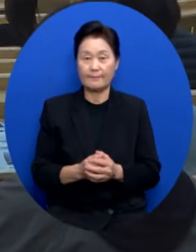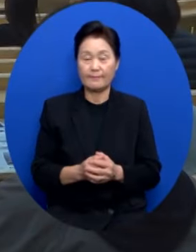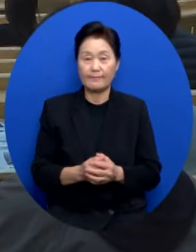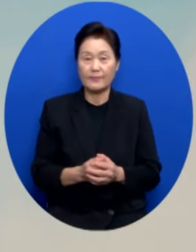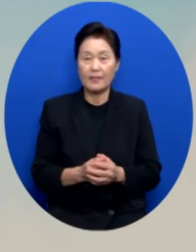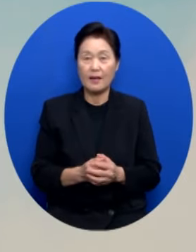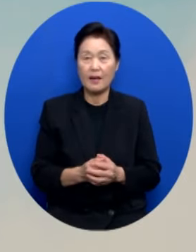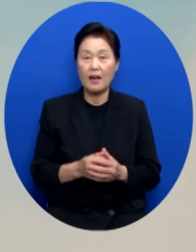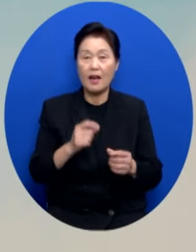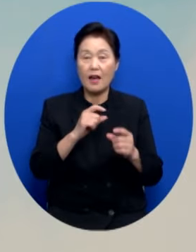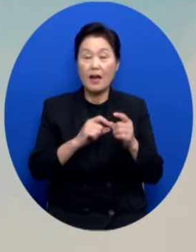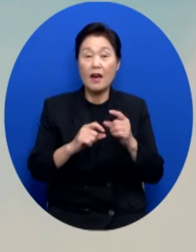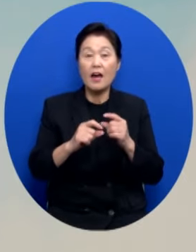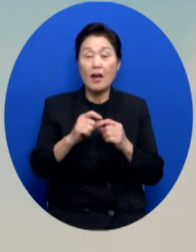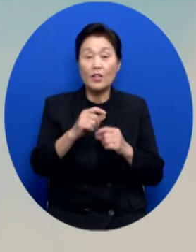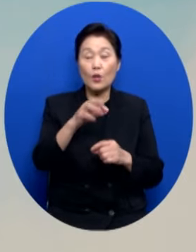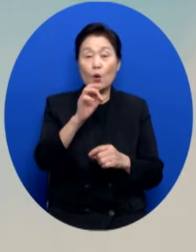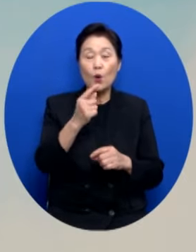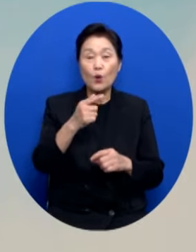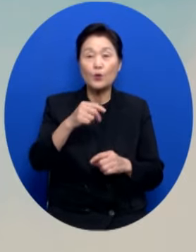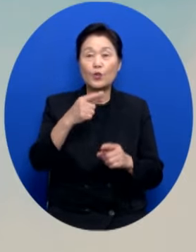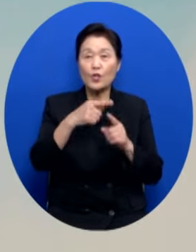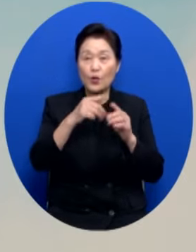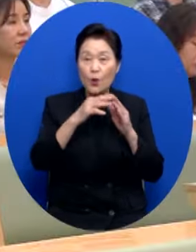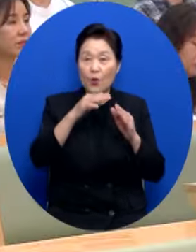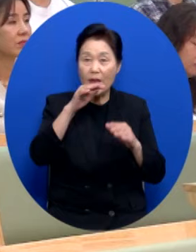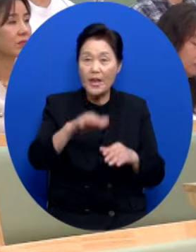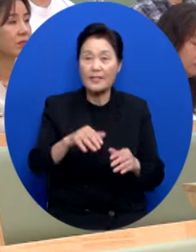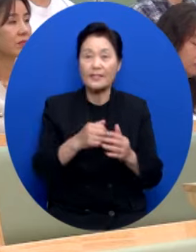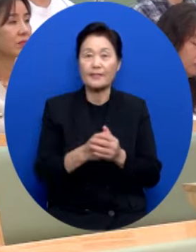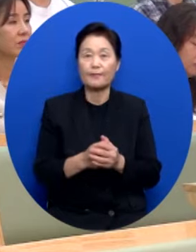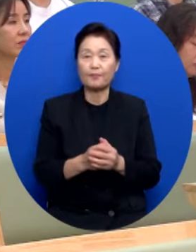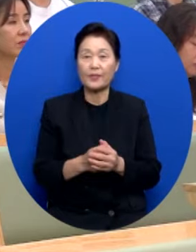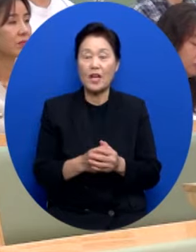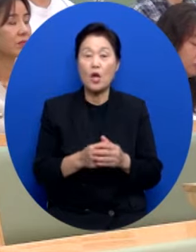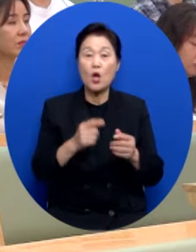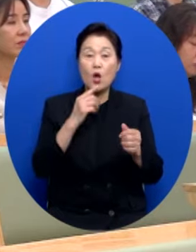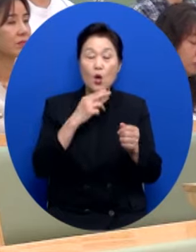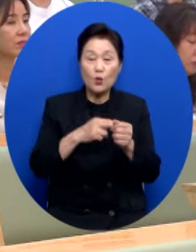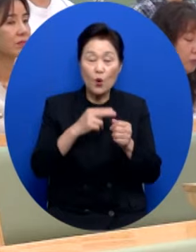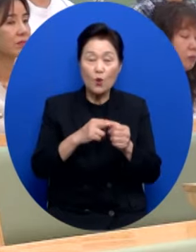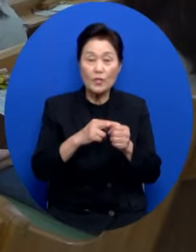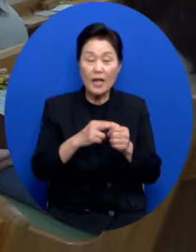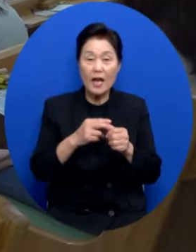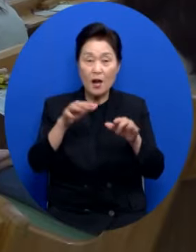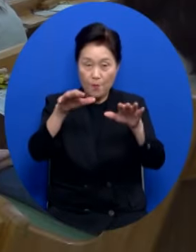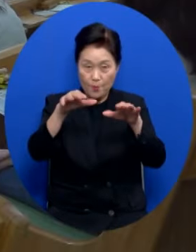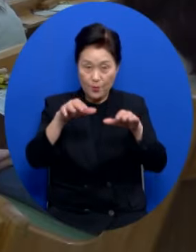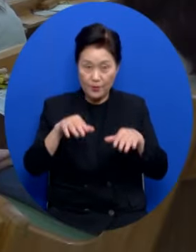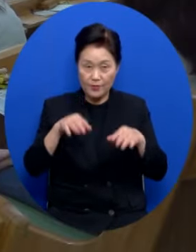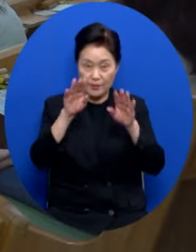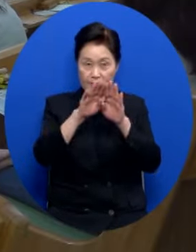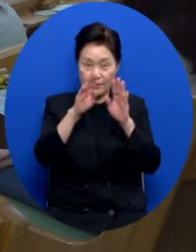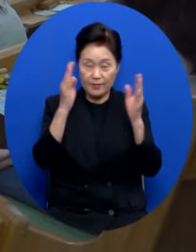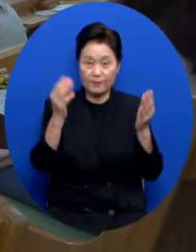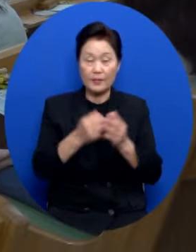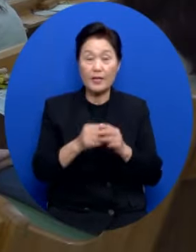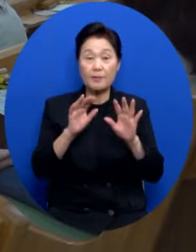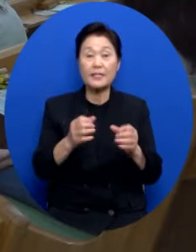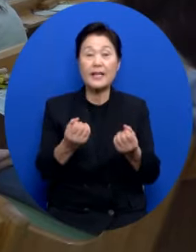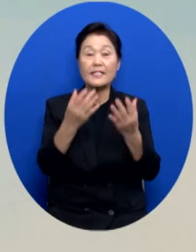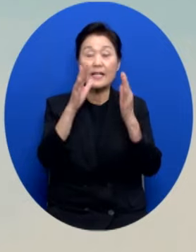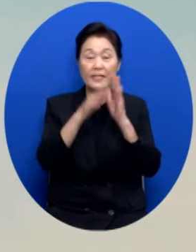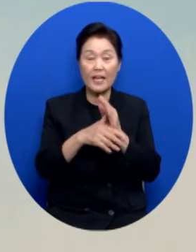더 온누리교회는 지난 26일 넥스트 교회 교육원과 함께 교사 콘퍼런스를 개최했습니다. 이번